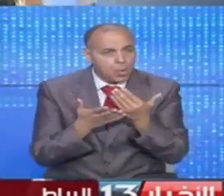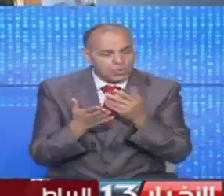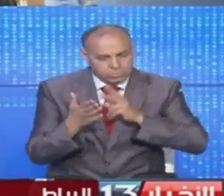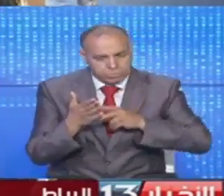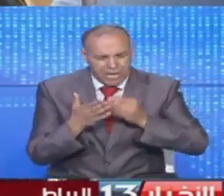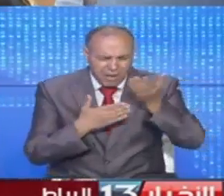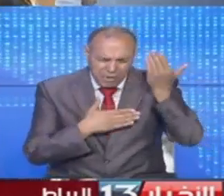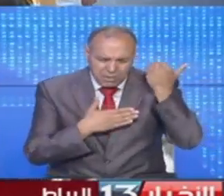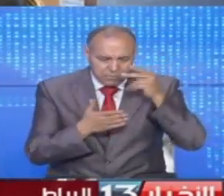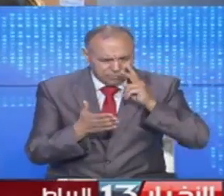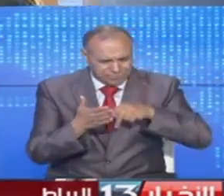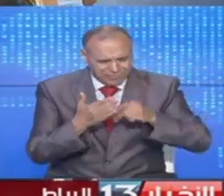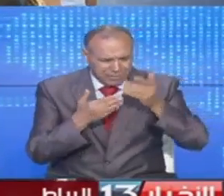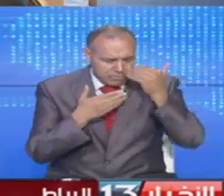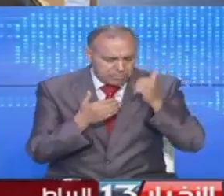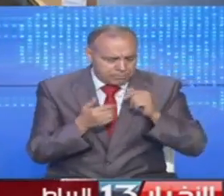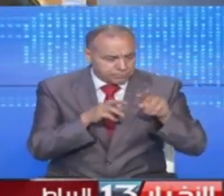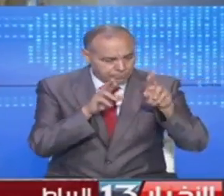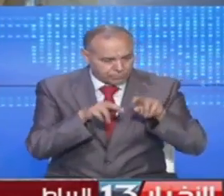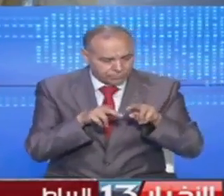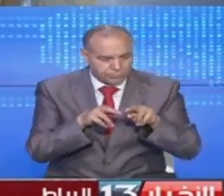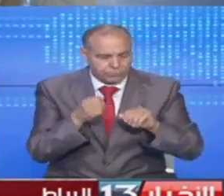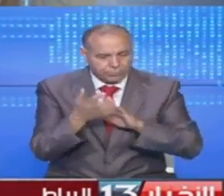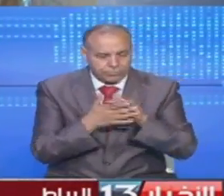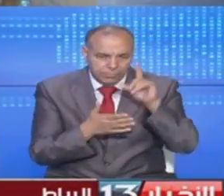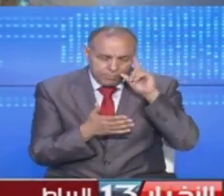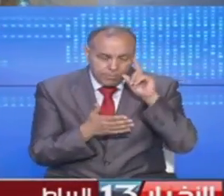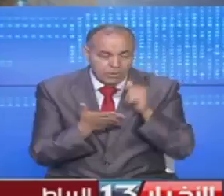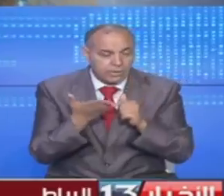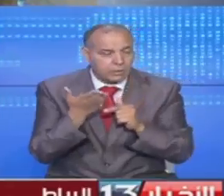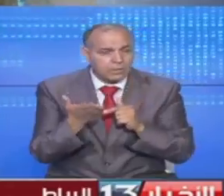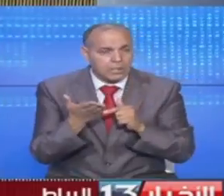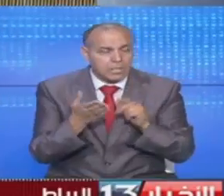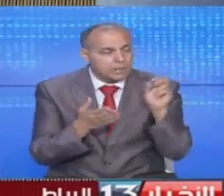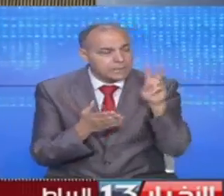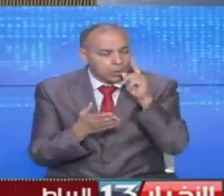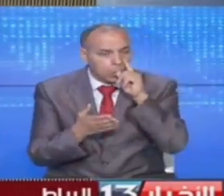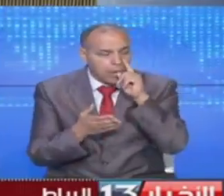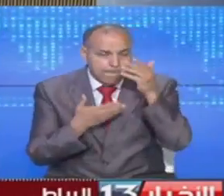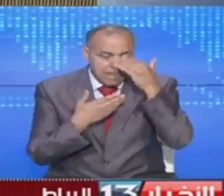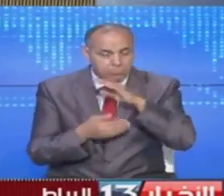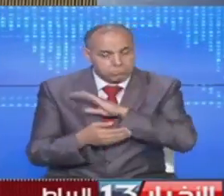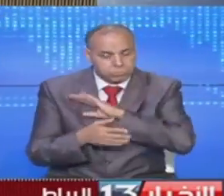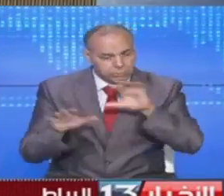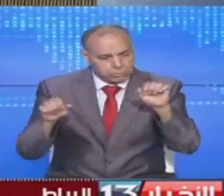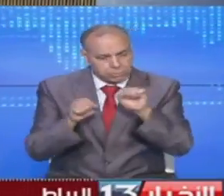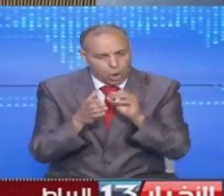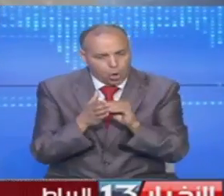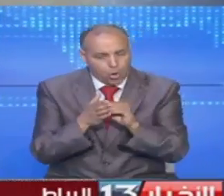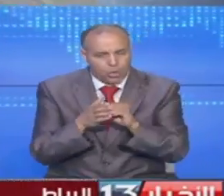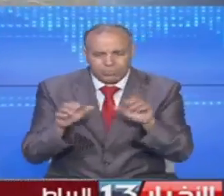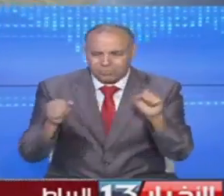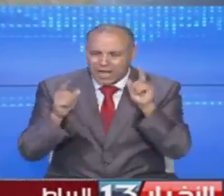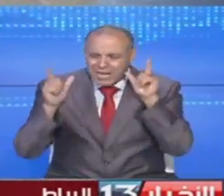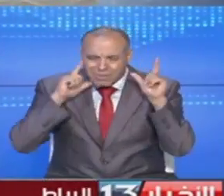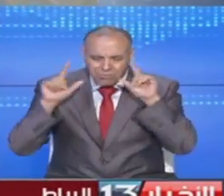اتفاق سخيرة أو يعتبر اتفاق سخيرات مرجعية لحل الأزمة الليبية. وبهذه الزيارة سيلعب المغرب دور الوسيط مجددا بين الفرقاء